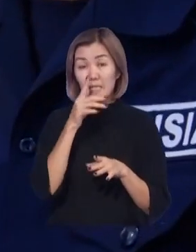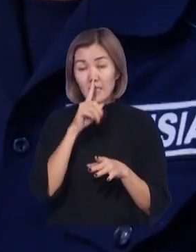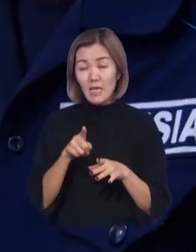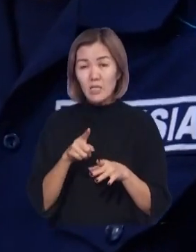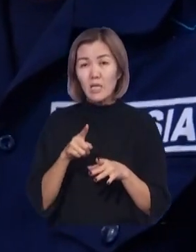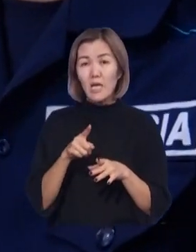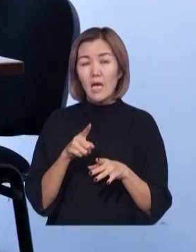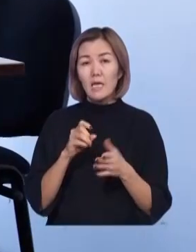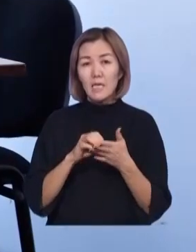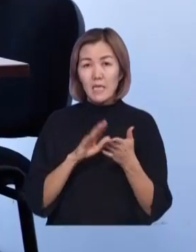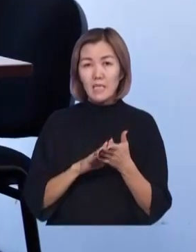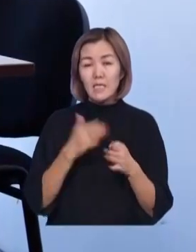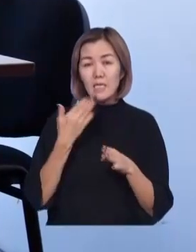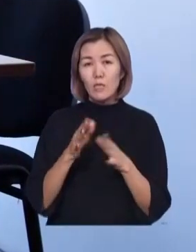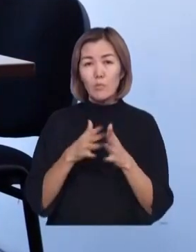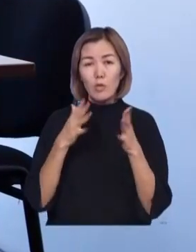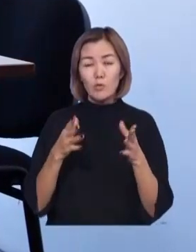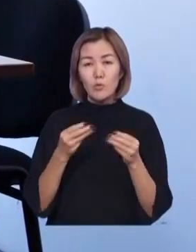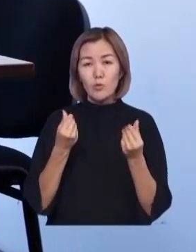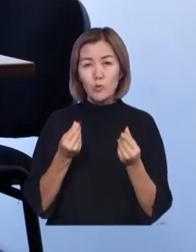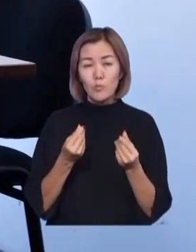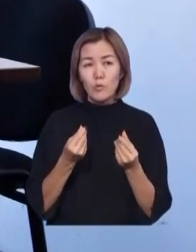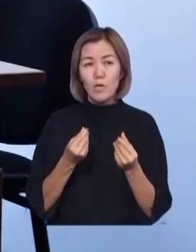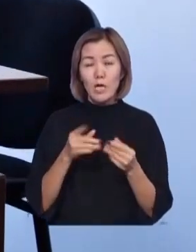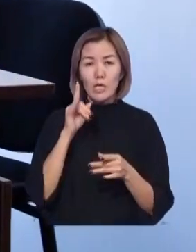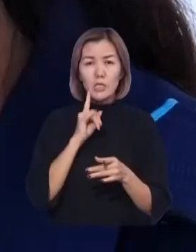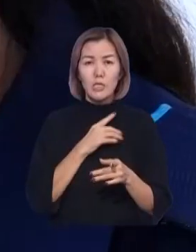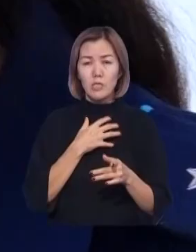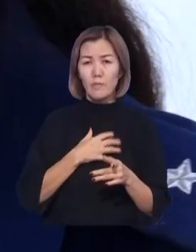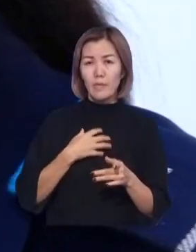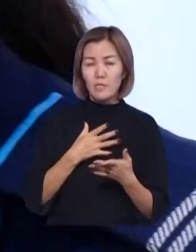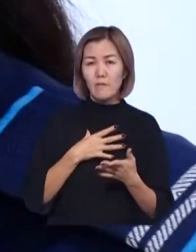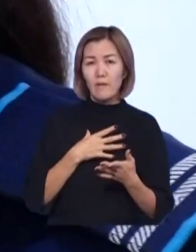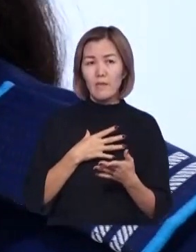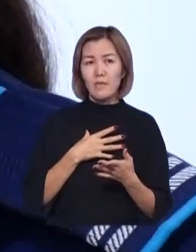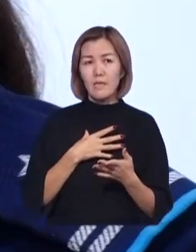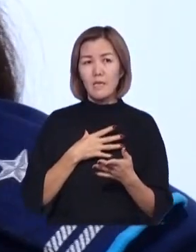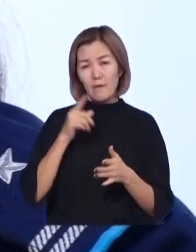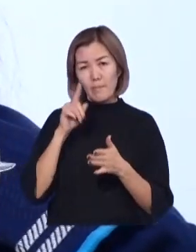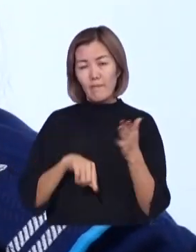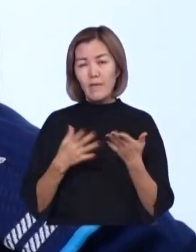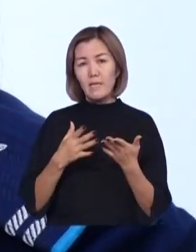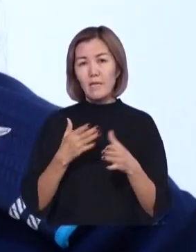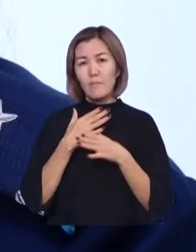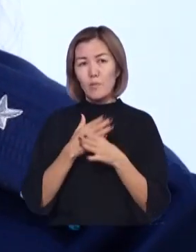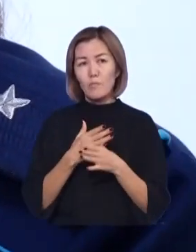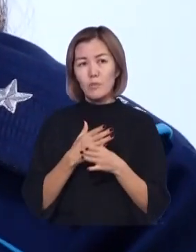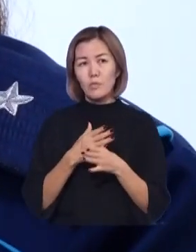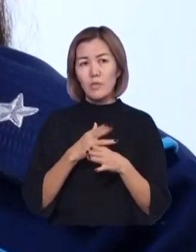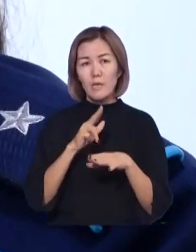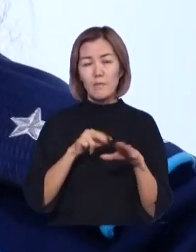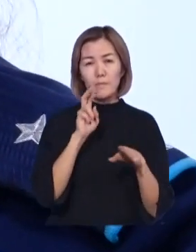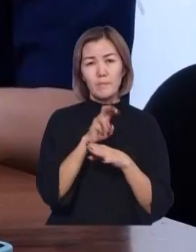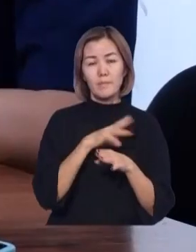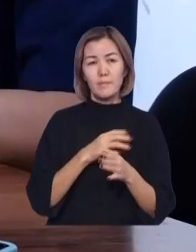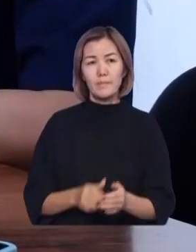на не оформится кредит на крупную сумму сбитая с толку женщина попала в ловушку мошенников она пошла за помощью в правоохранительные